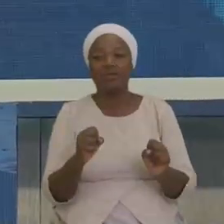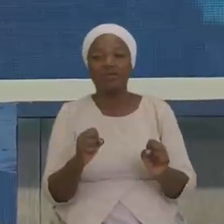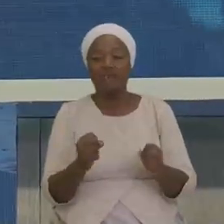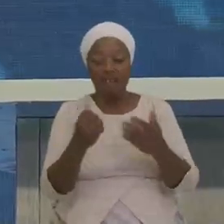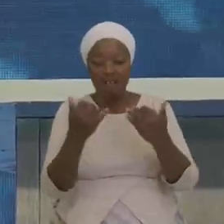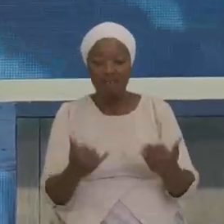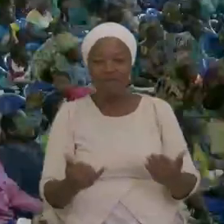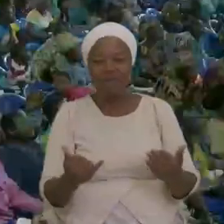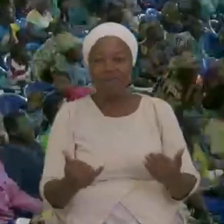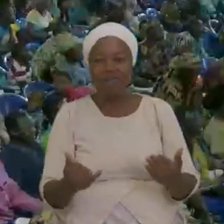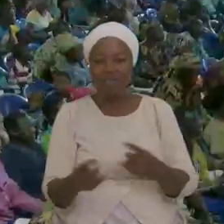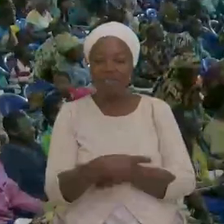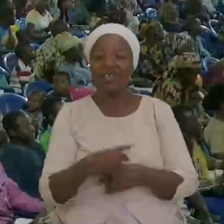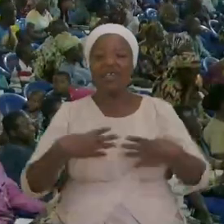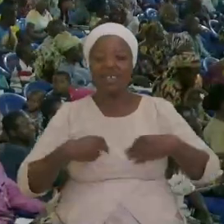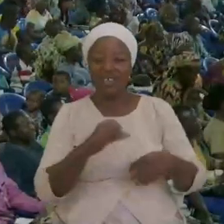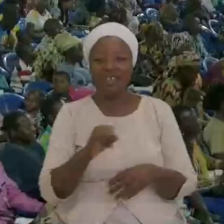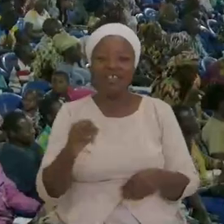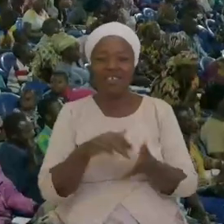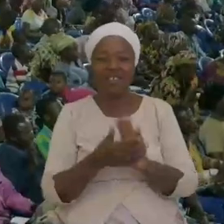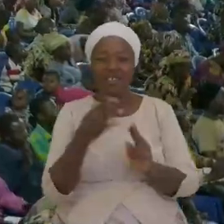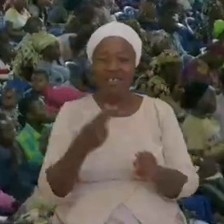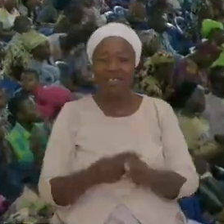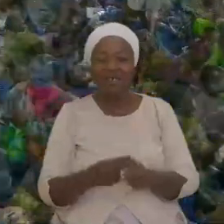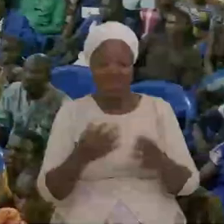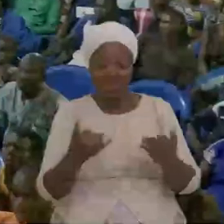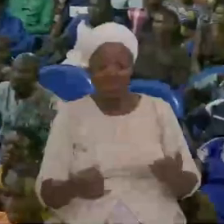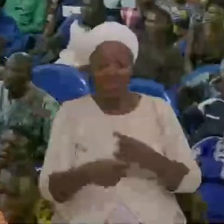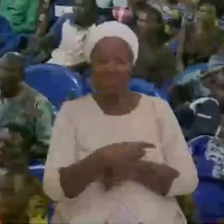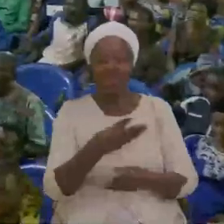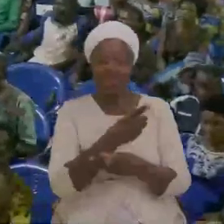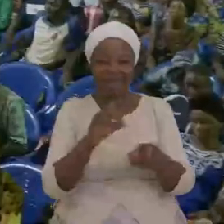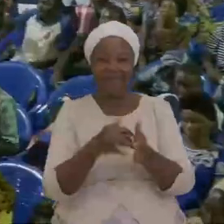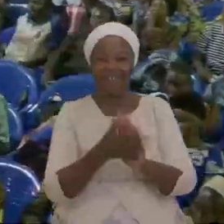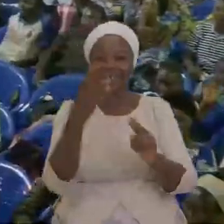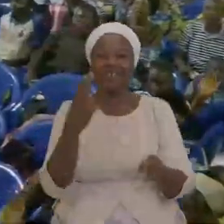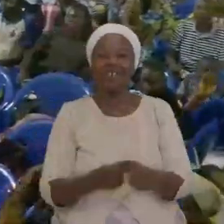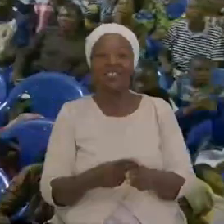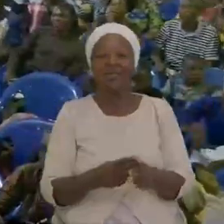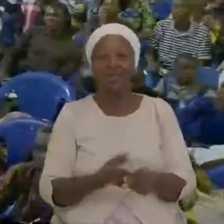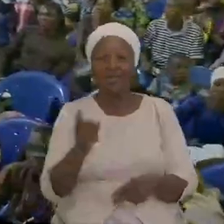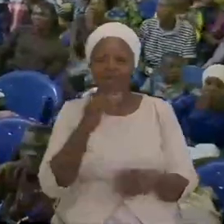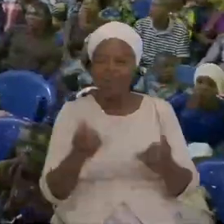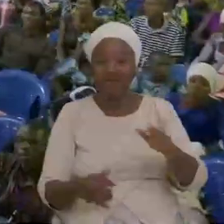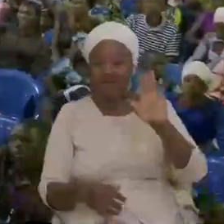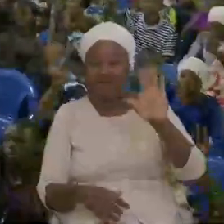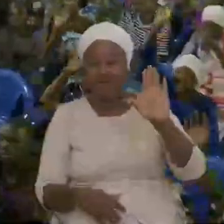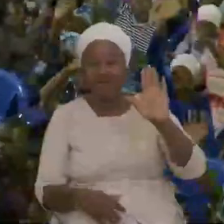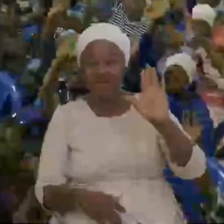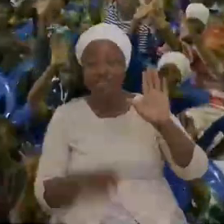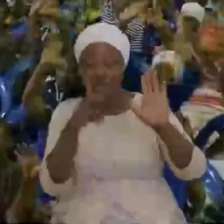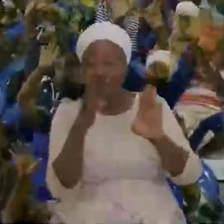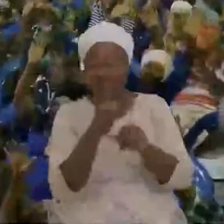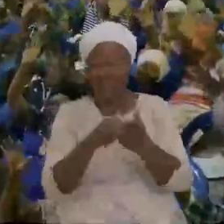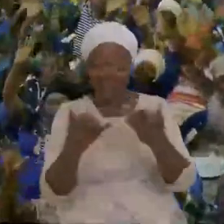Aujourd'hui, salut. Aujourd'hui, guérison. Aujourd'hui, délivrance. Où es-tu?